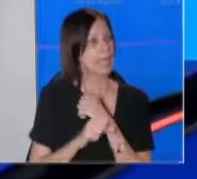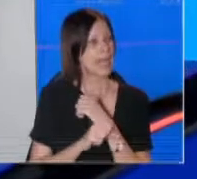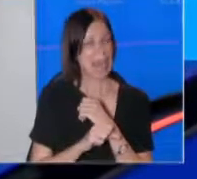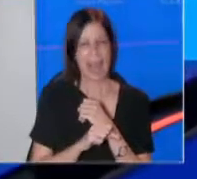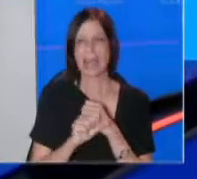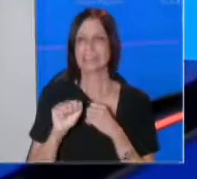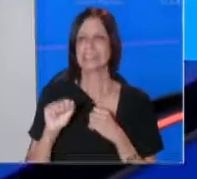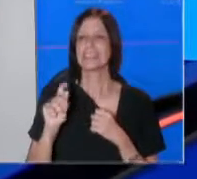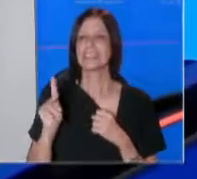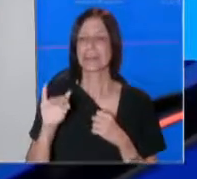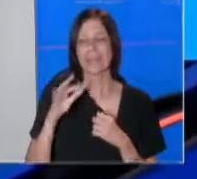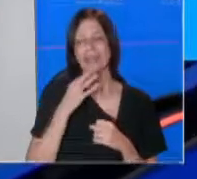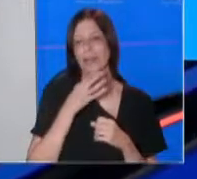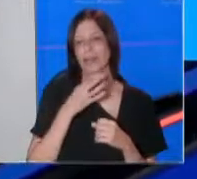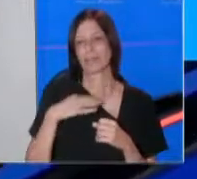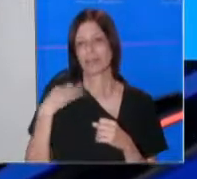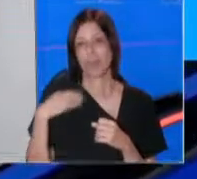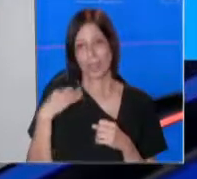שלום, המכללה האקדמית ספיר. המכללה